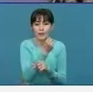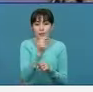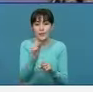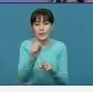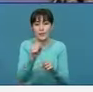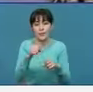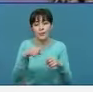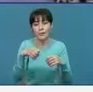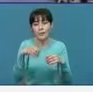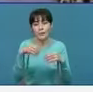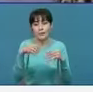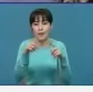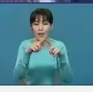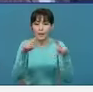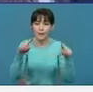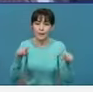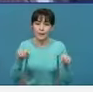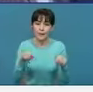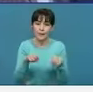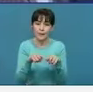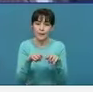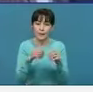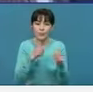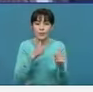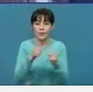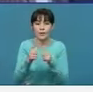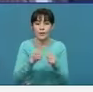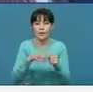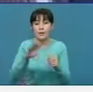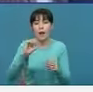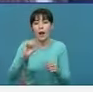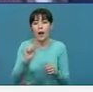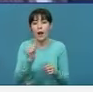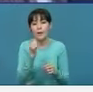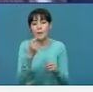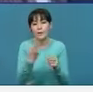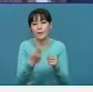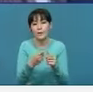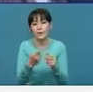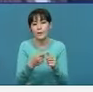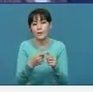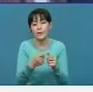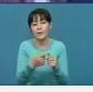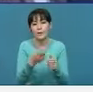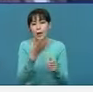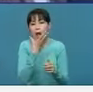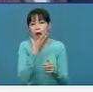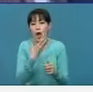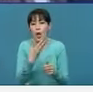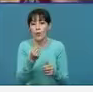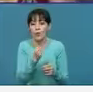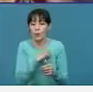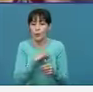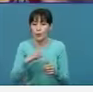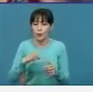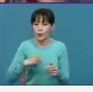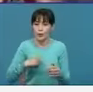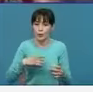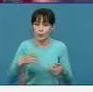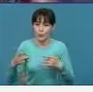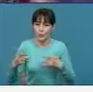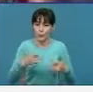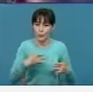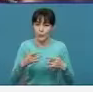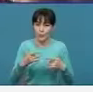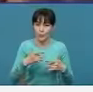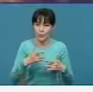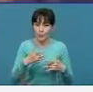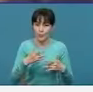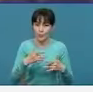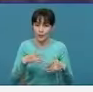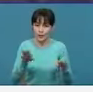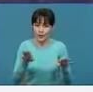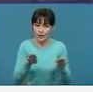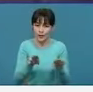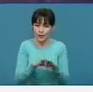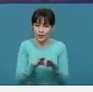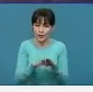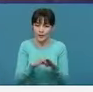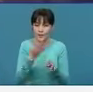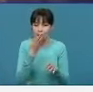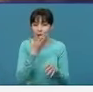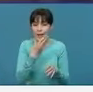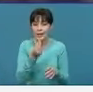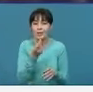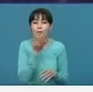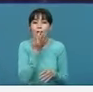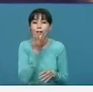деп аталған бұл байқауда ол Ақмарал есімді аруды өз бейімділігімен, бойына дарыған өнермен тәнті етті. Қылықтысына арнайы